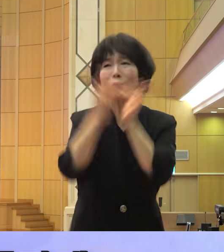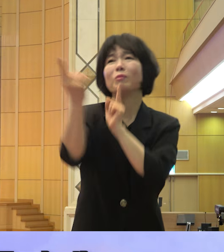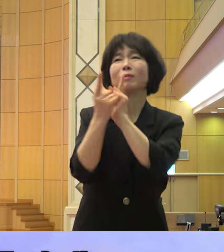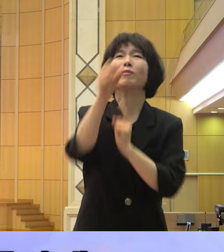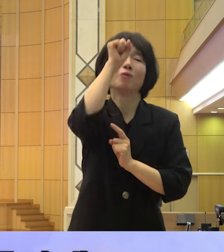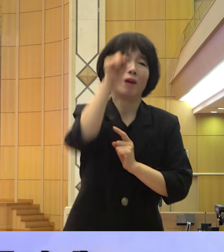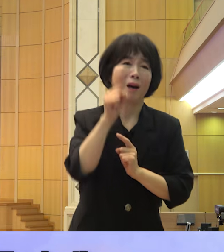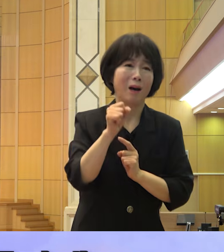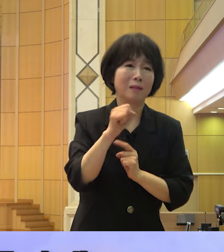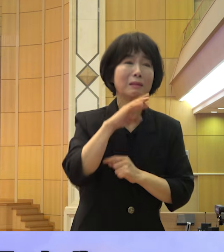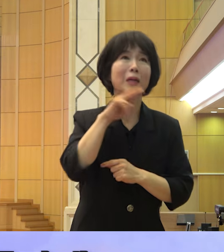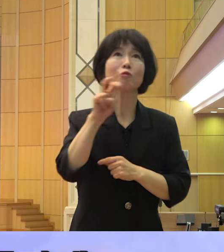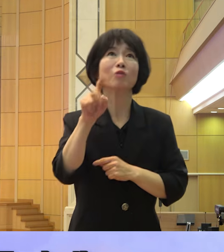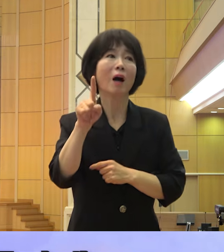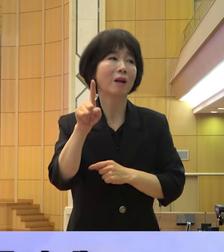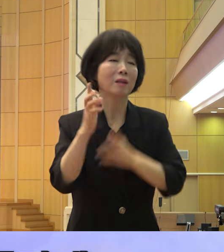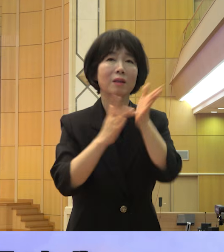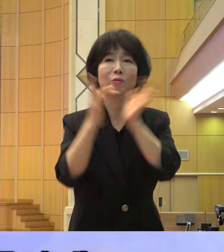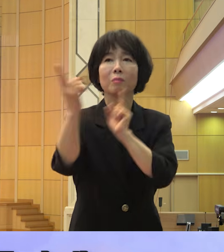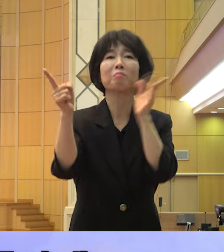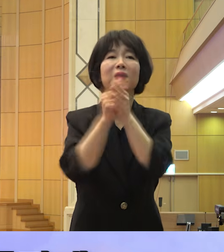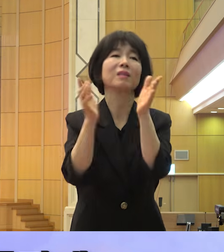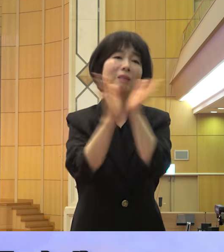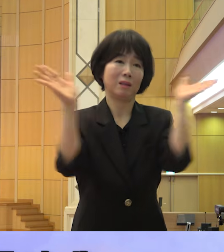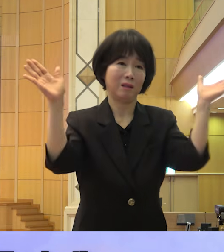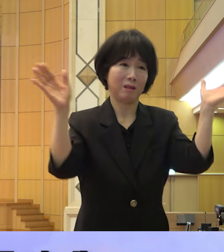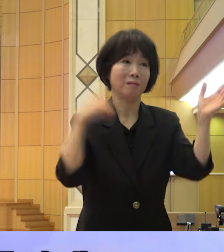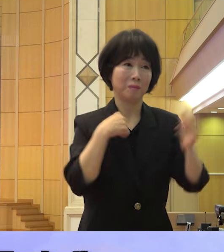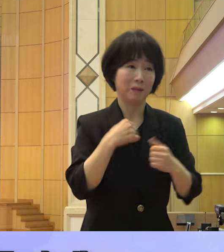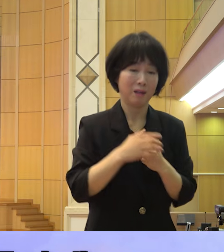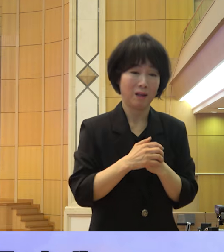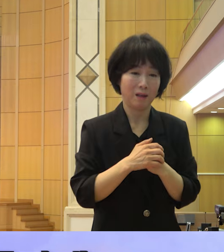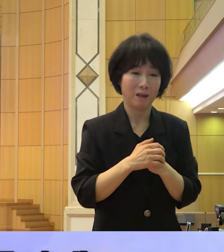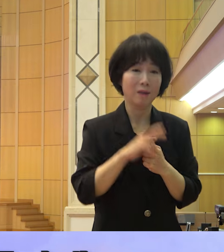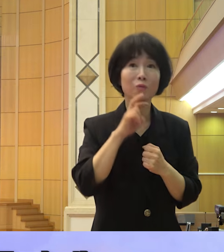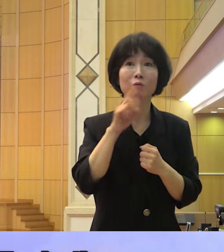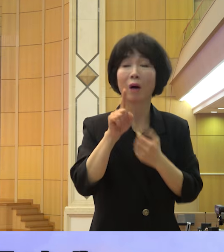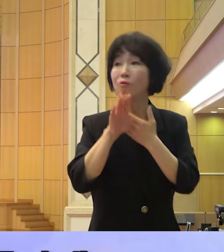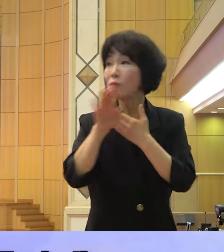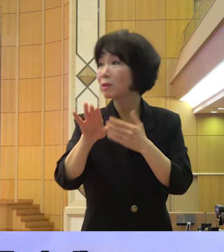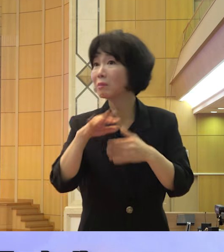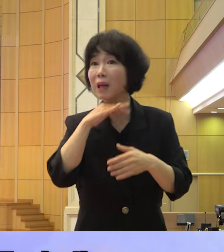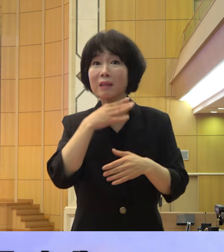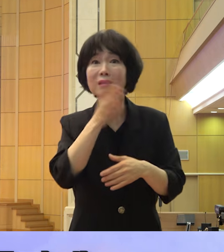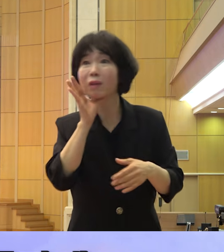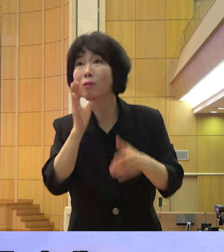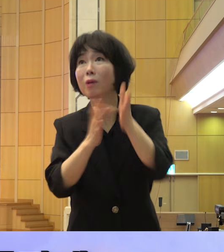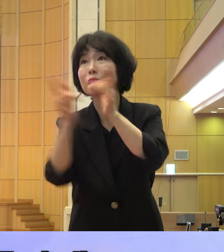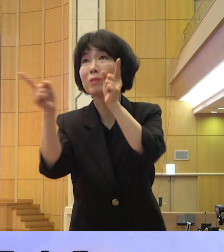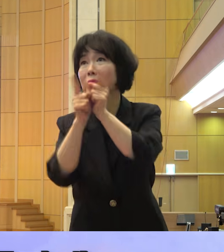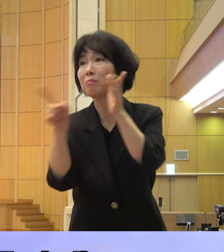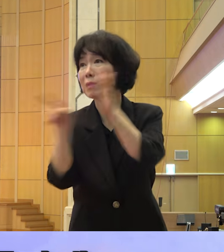믿은 거잖아 어쩌면. 그죠? 21살 그 이후에 믿은 사람도 얼마나 많은데,